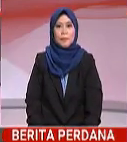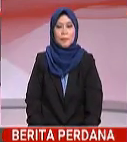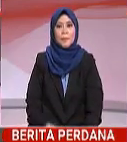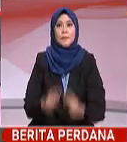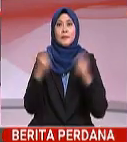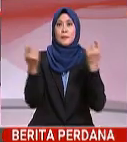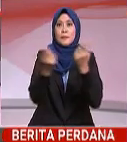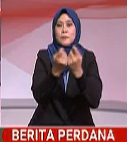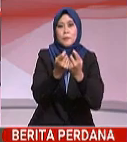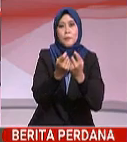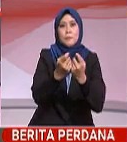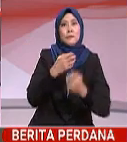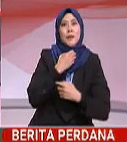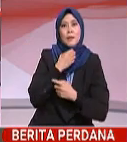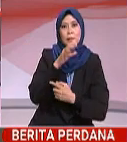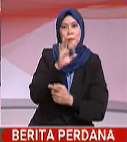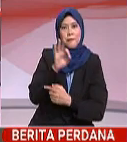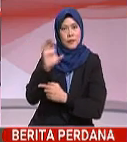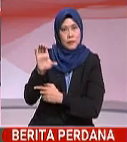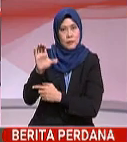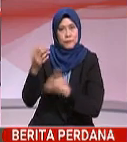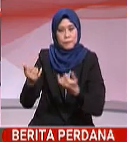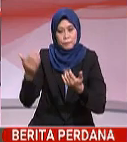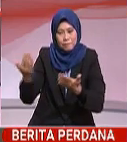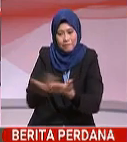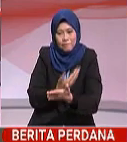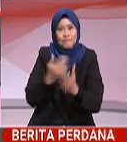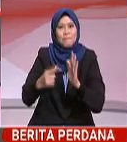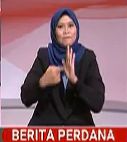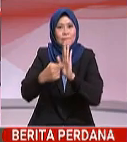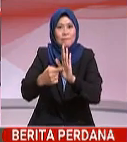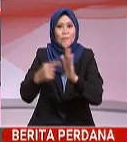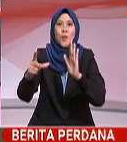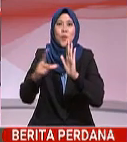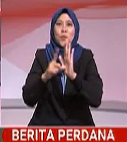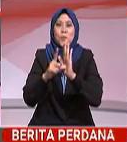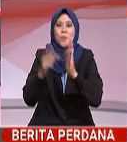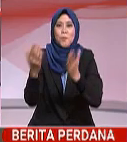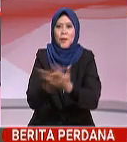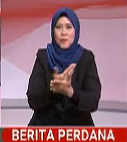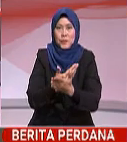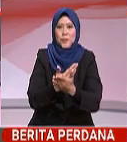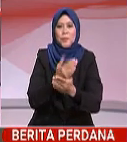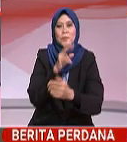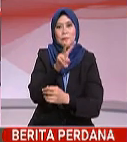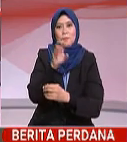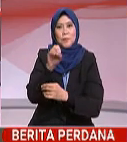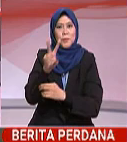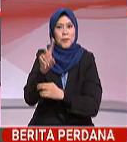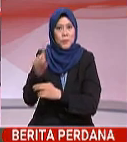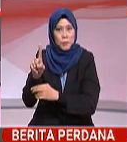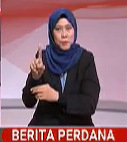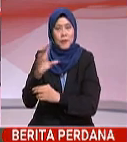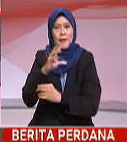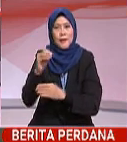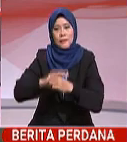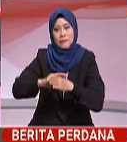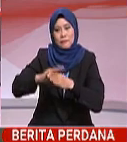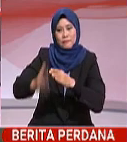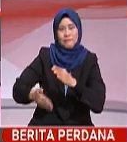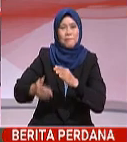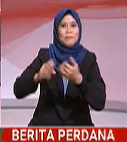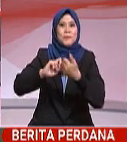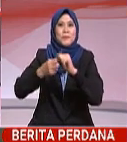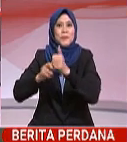Pasukan Perak FC akhirnya memperkenalkan logo baharu pasukannya bagi saingan musim 2021 sekaligus menambahkan